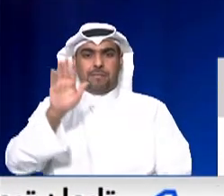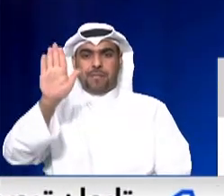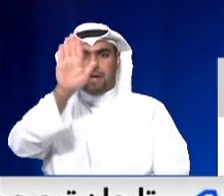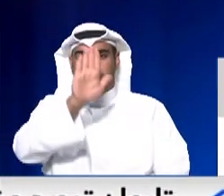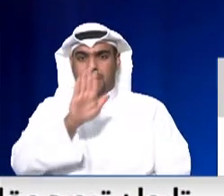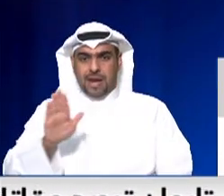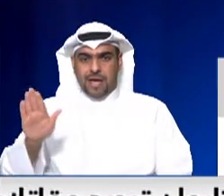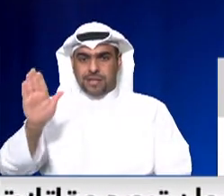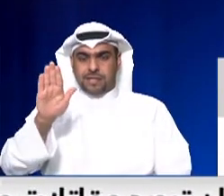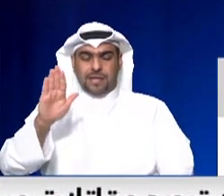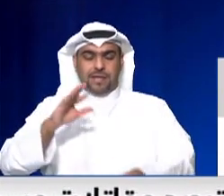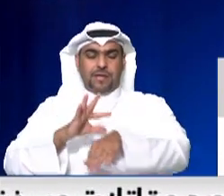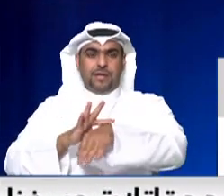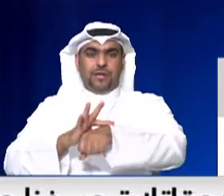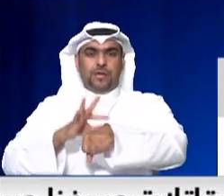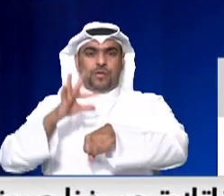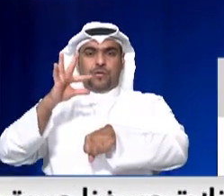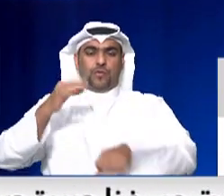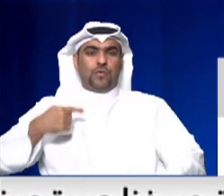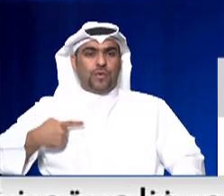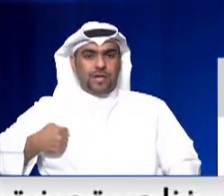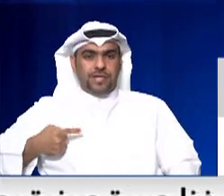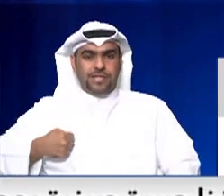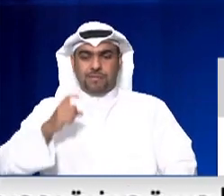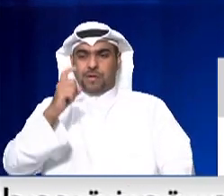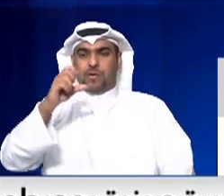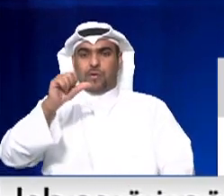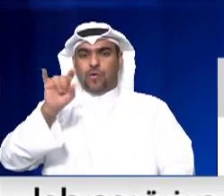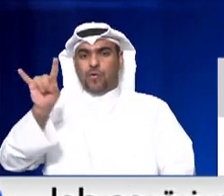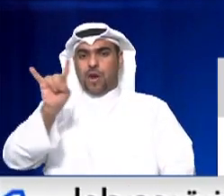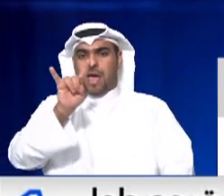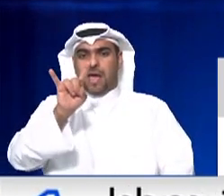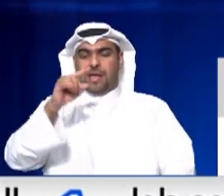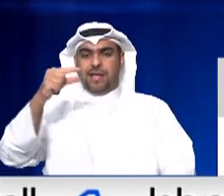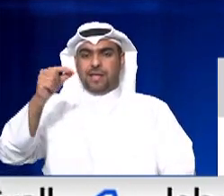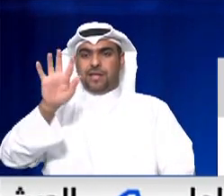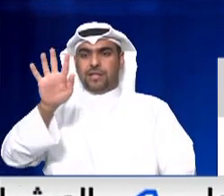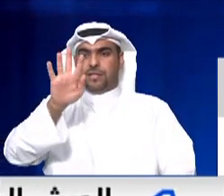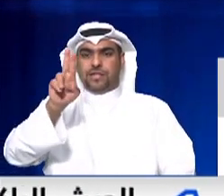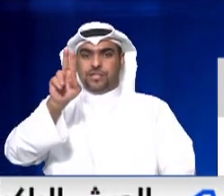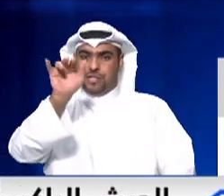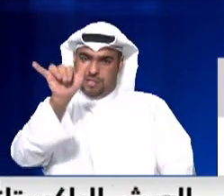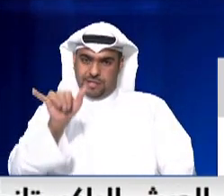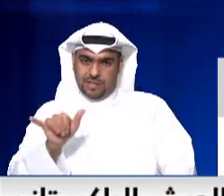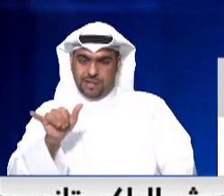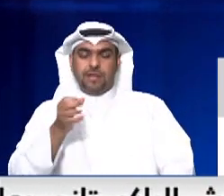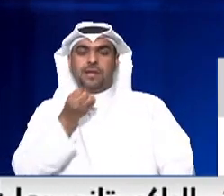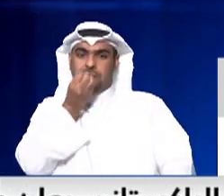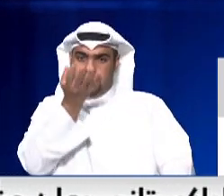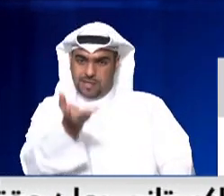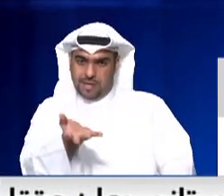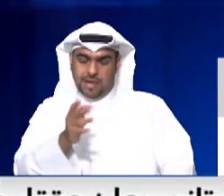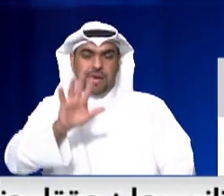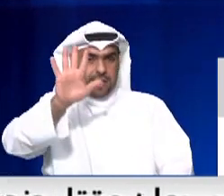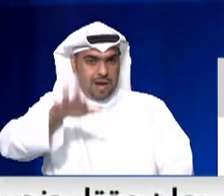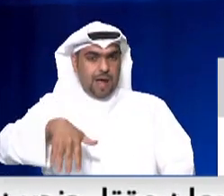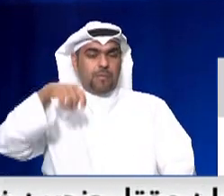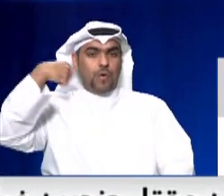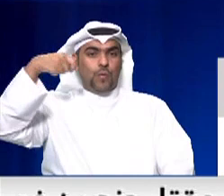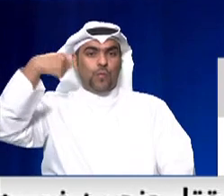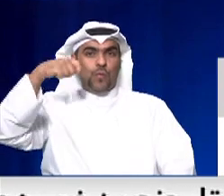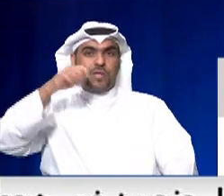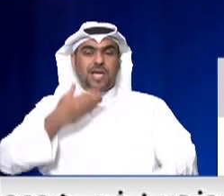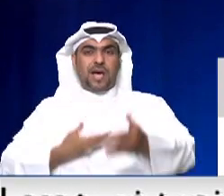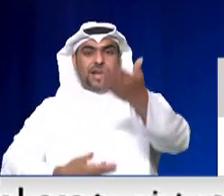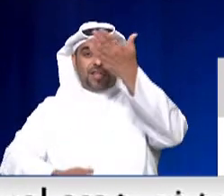الدكتوره رولا دشتي ان دوله الكويت من الدول المتقدمه في حمايه المستهلك ولها تجربه